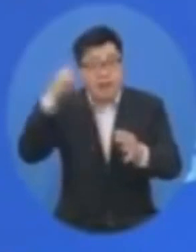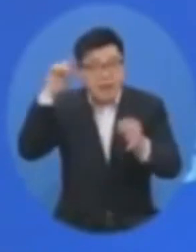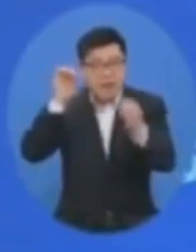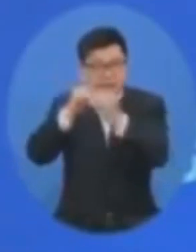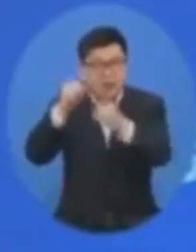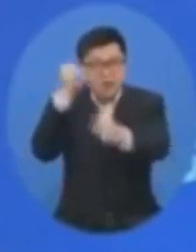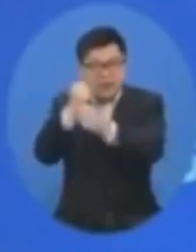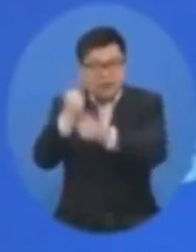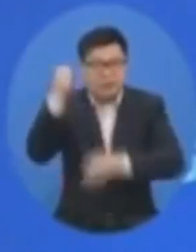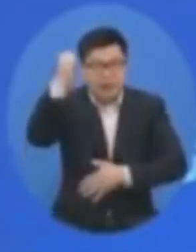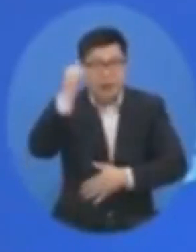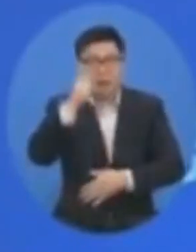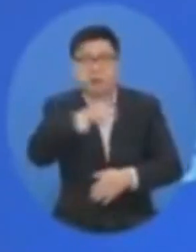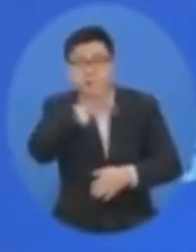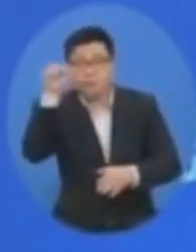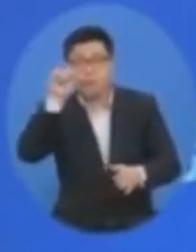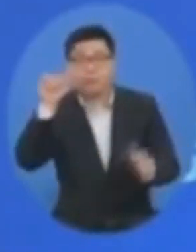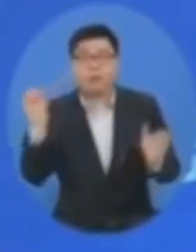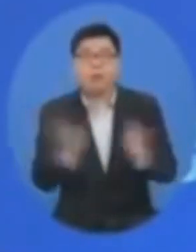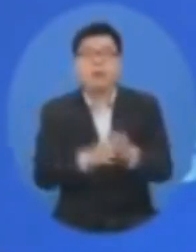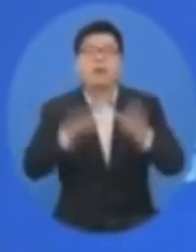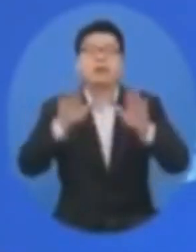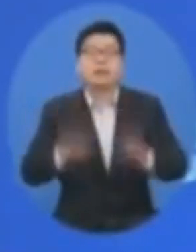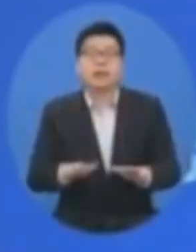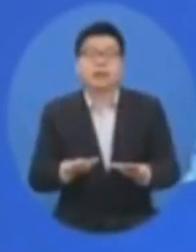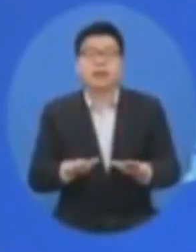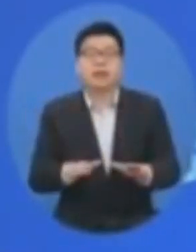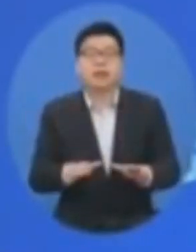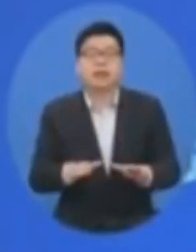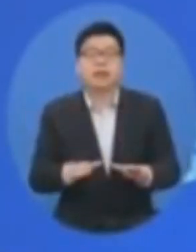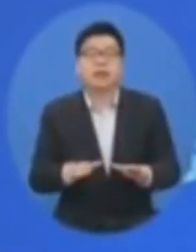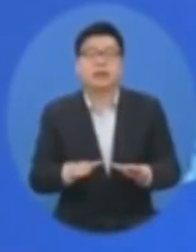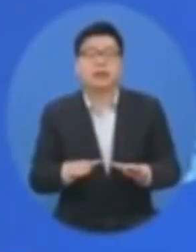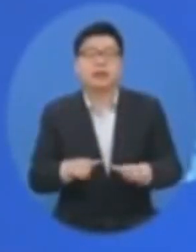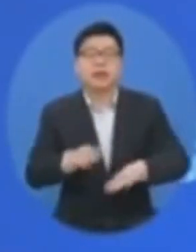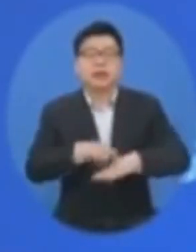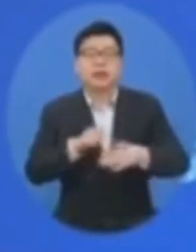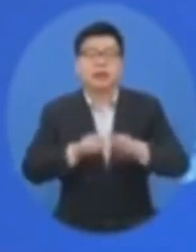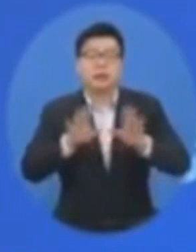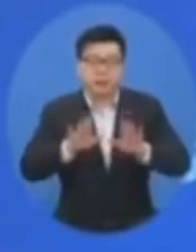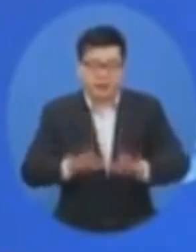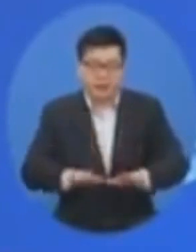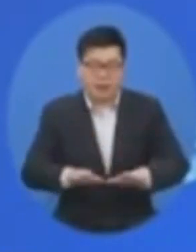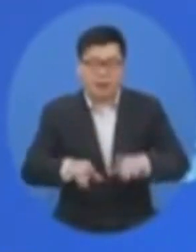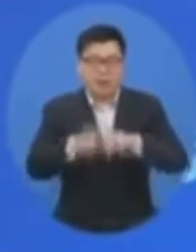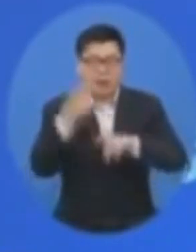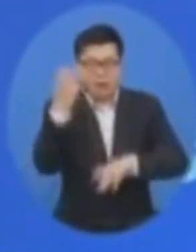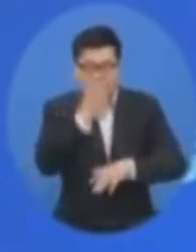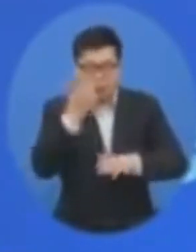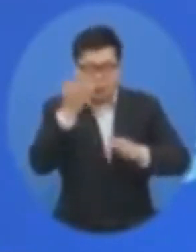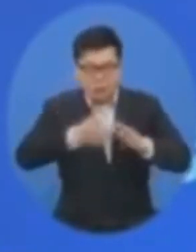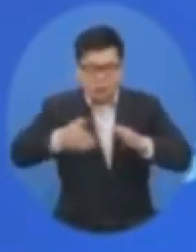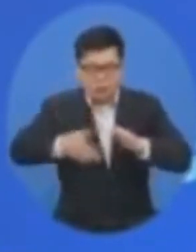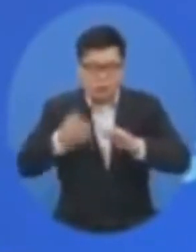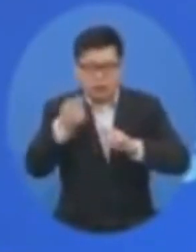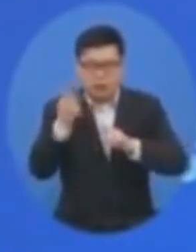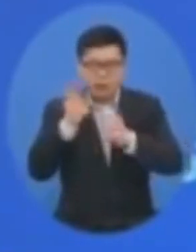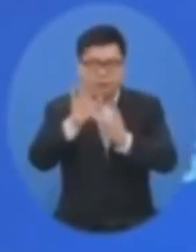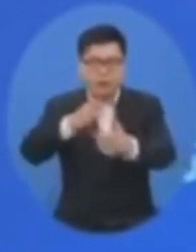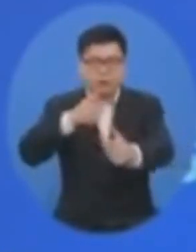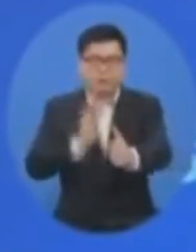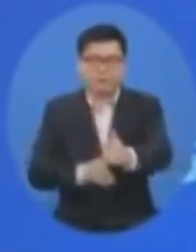법입니다. 그래서 좀 이제는 좀 평상심을 가지고 보도를 해 주셨으면 합니다. 예, 예.